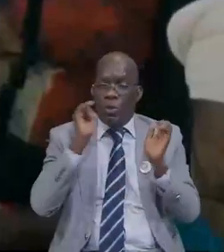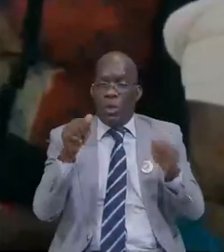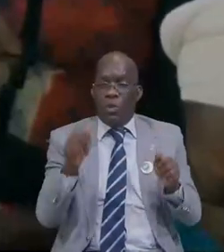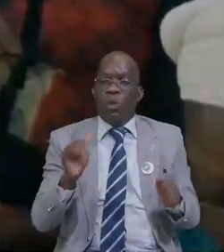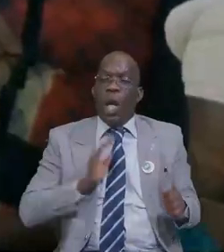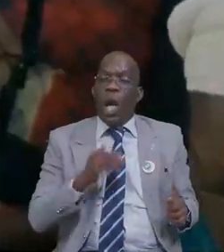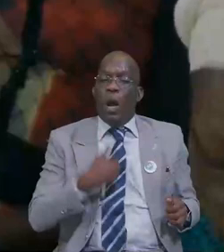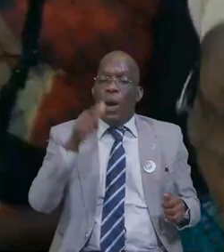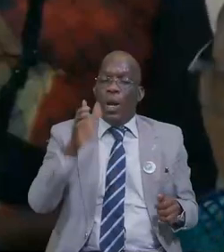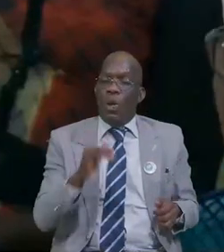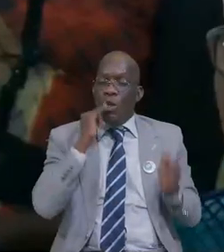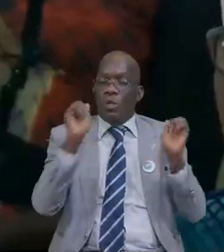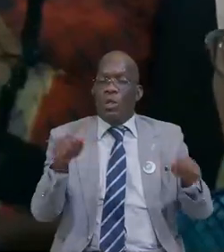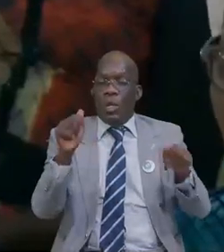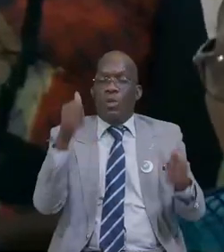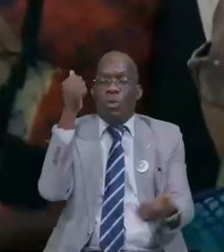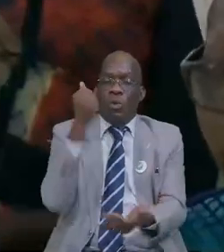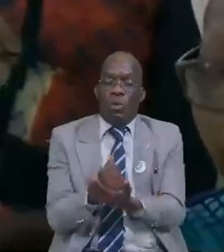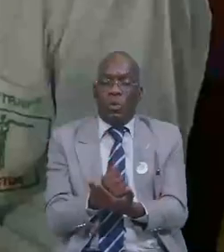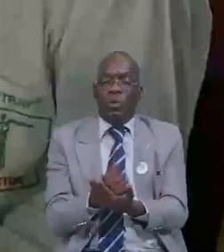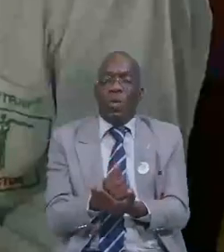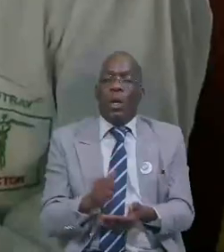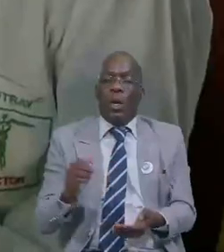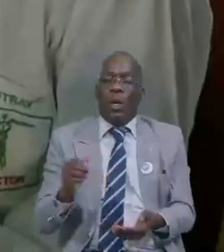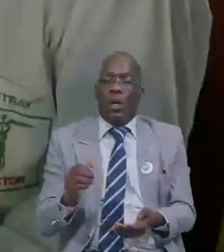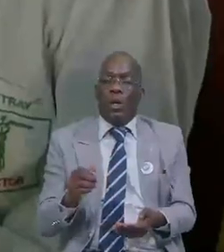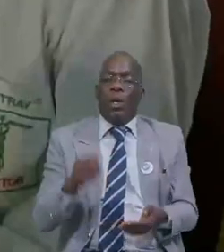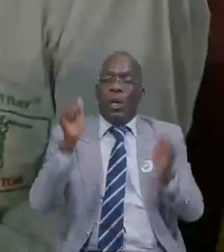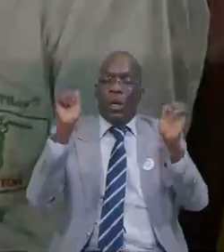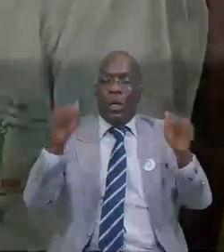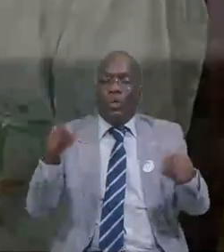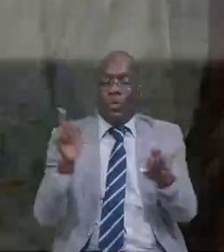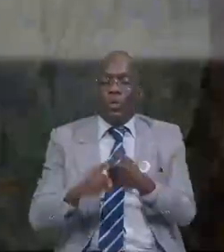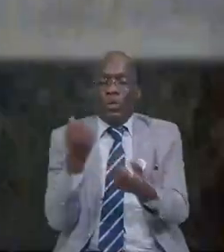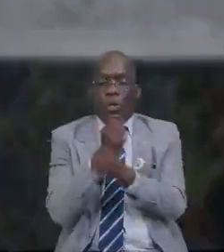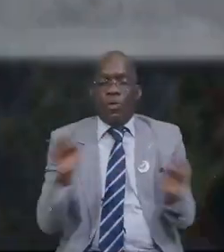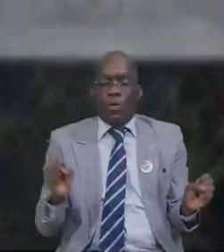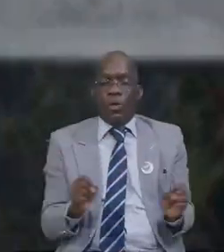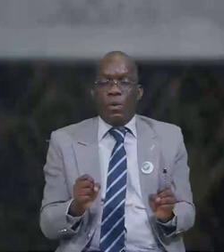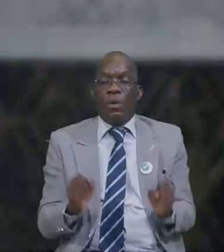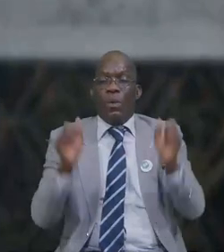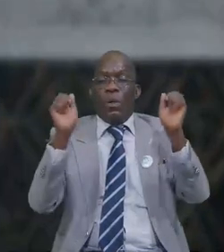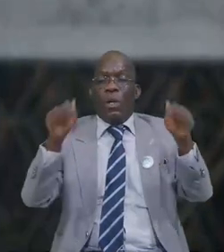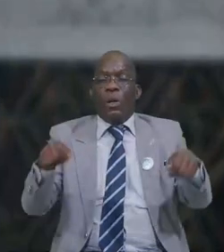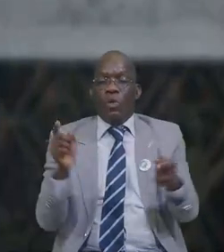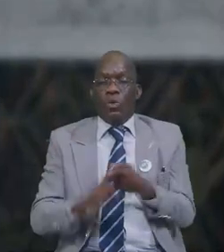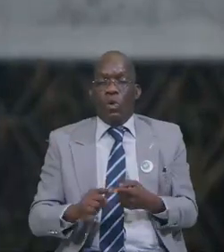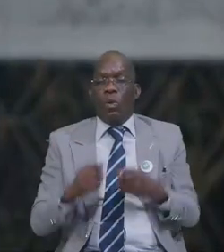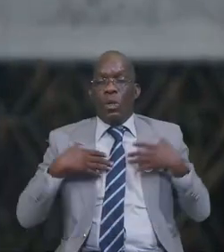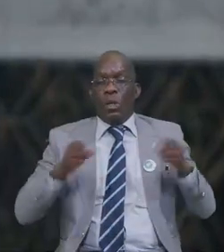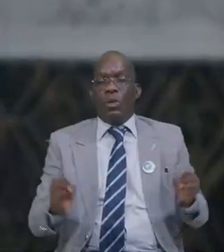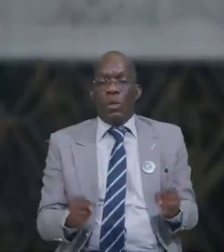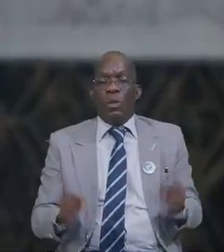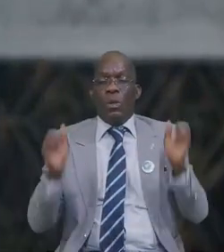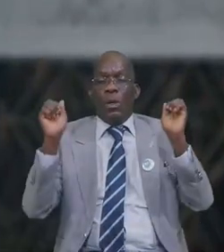est capable. J'ai dit notre Dieu est capable. Capable de sauver, capable de